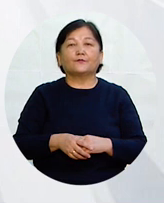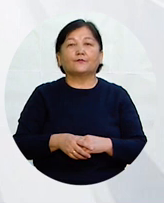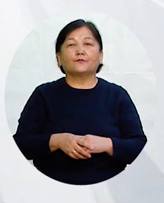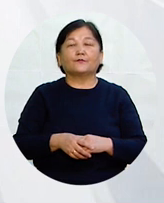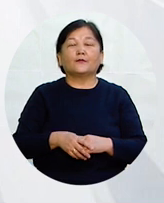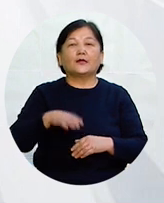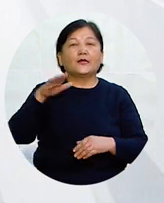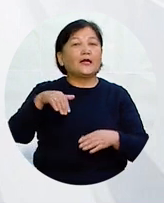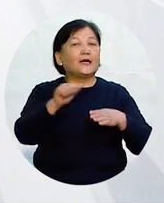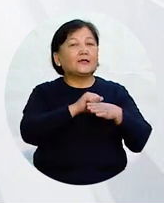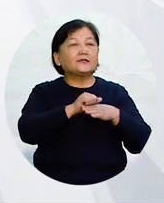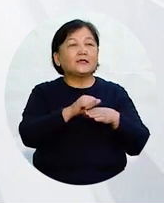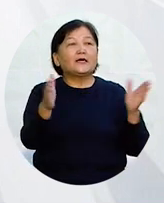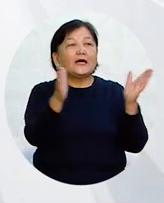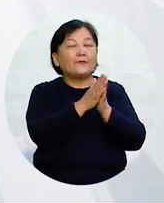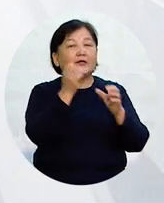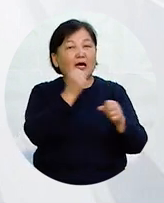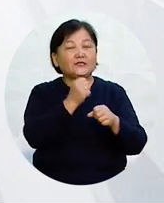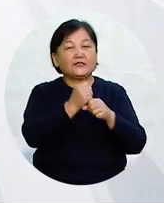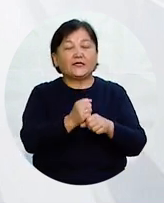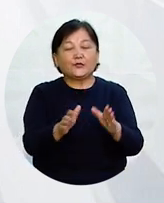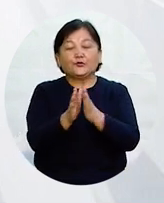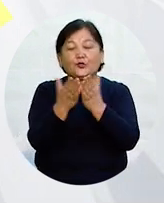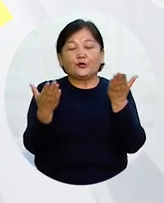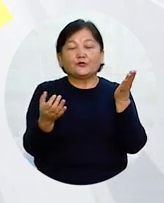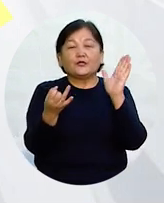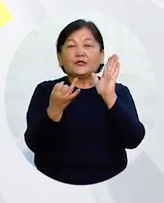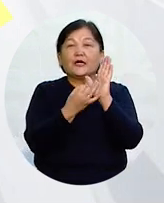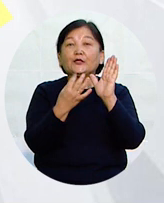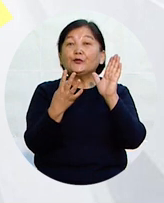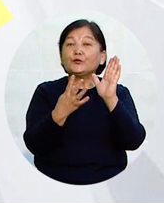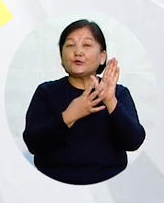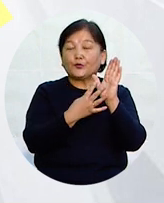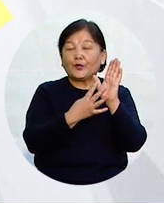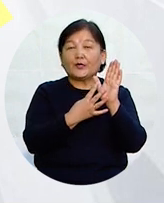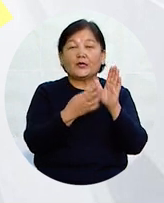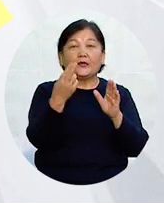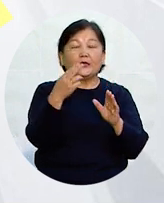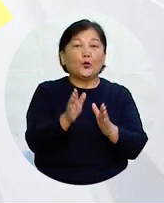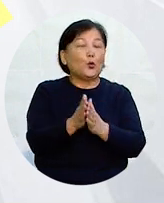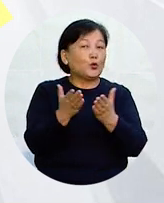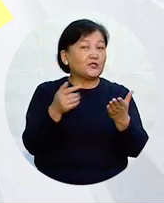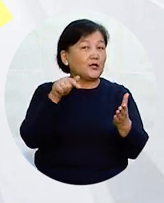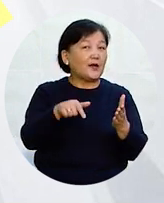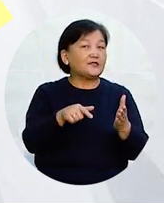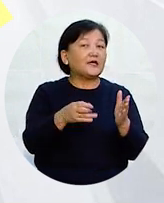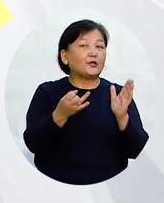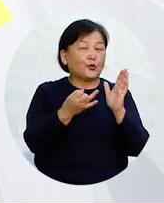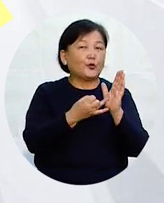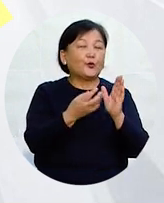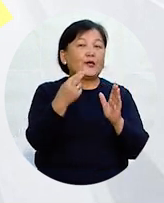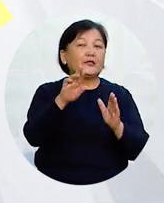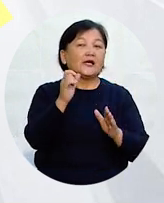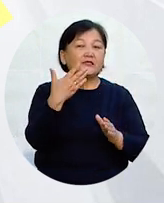За дараагийн дасгалыг хамтдаа ажиллая. Сургуучгийн 79-р талын дасгал 7. За хүүхдүүд та бүхэн сурах хүчиг дээр харан дагаар тэмдэглээд явж